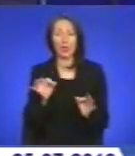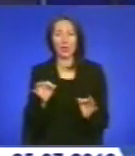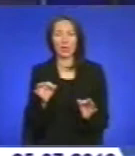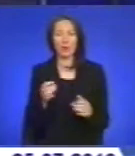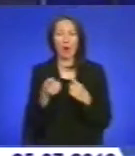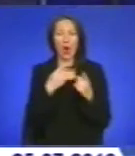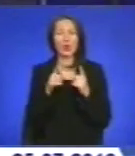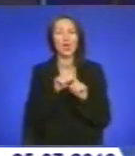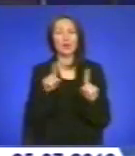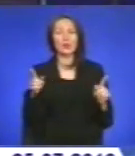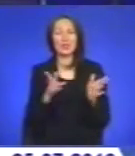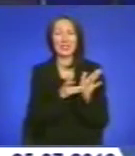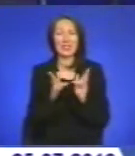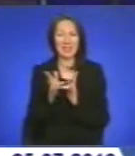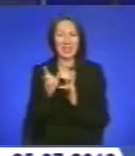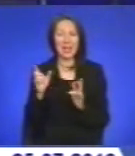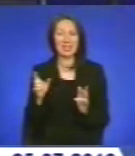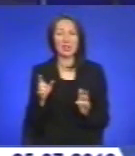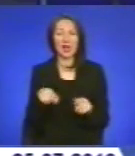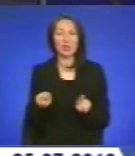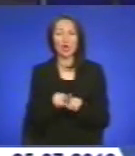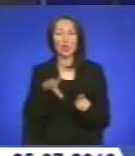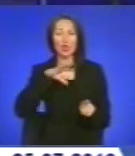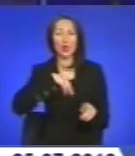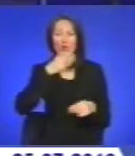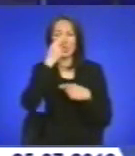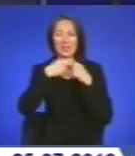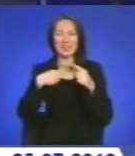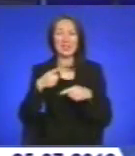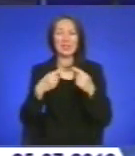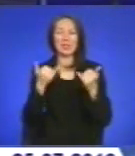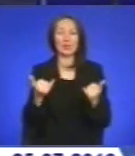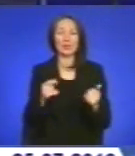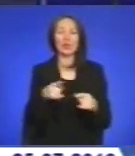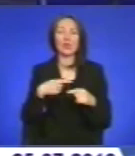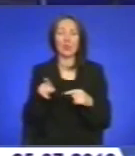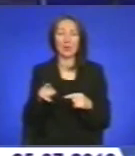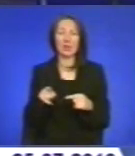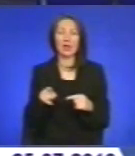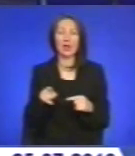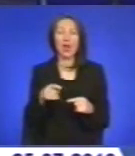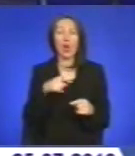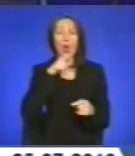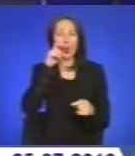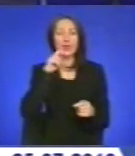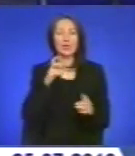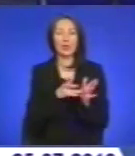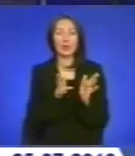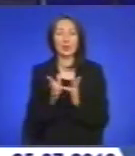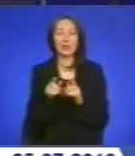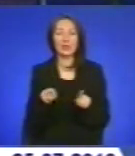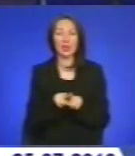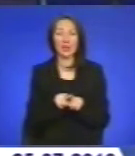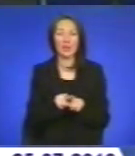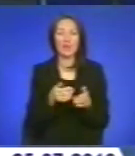особливості християнства, а також про духовні традиції сьогодення. Про відмінність українського християнства від візантійського та